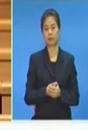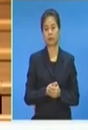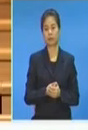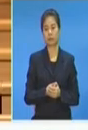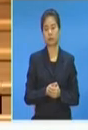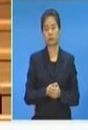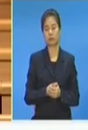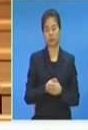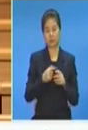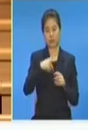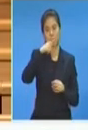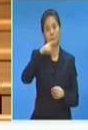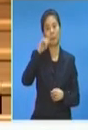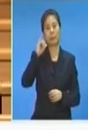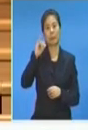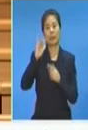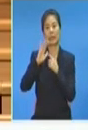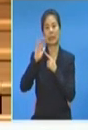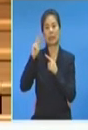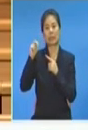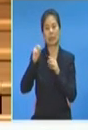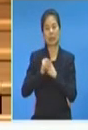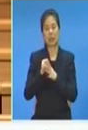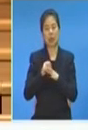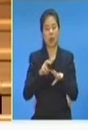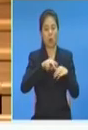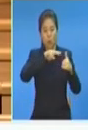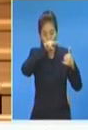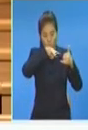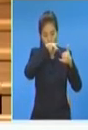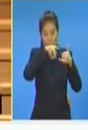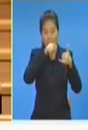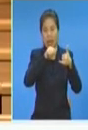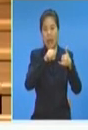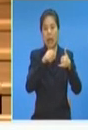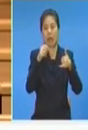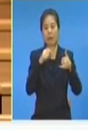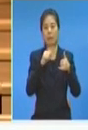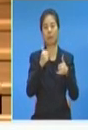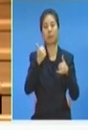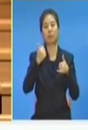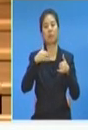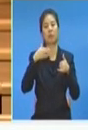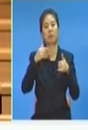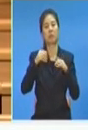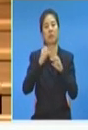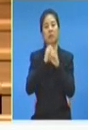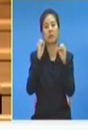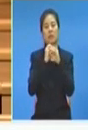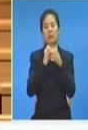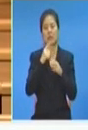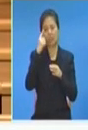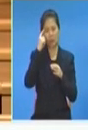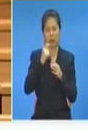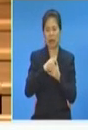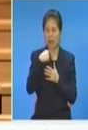ามพระบัญญัติคุ้มครองพยานจึงไม่ได้ความคุ้มครองผมถามว่ามีพยานคนไหนที่อยากมาให้การนะ